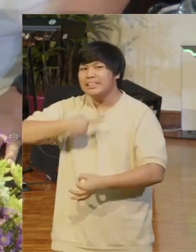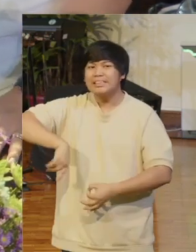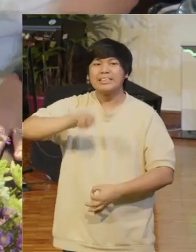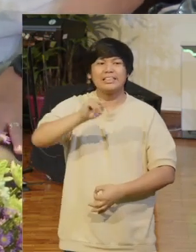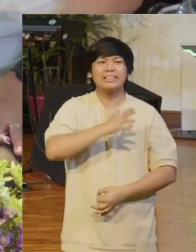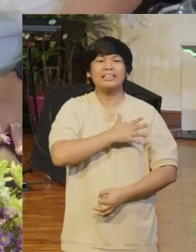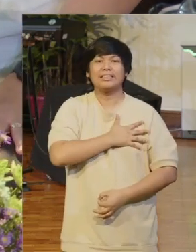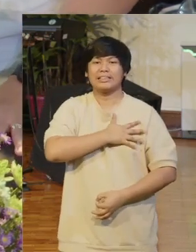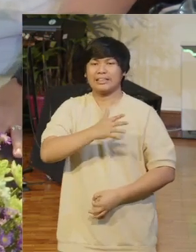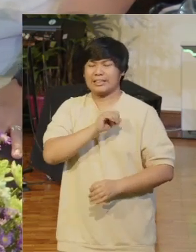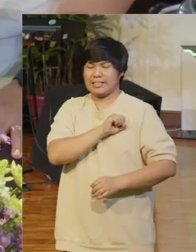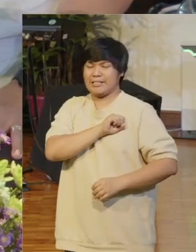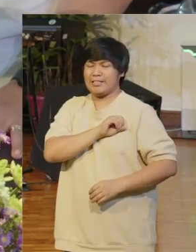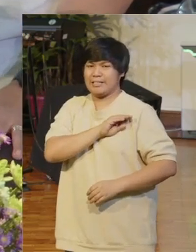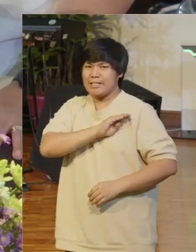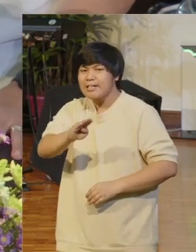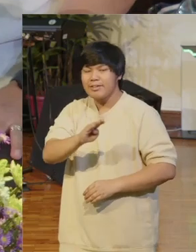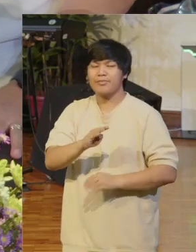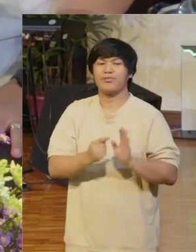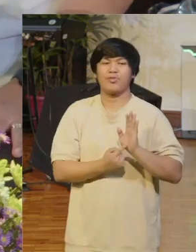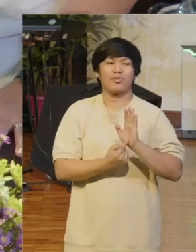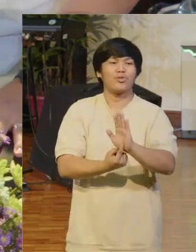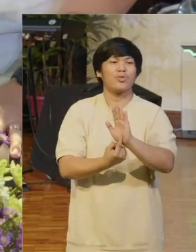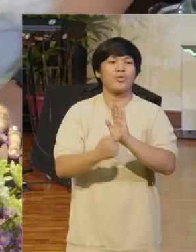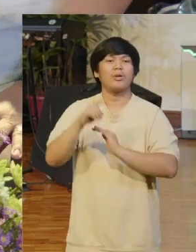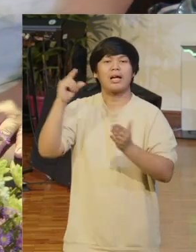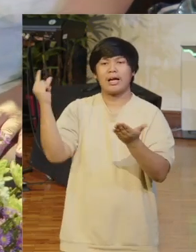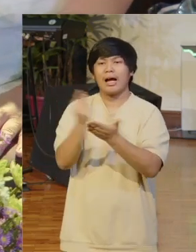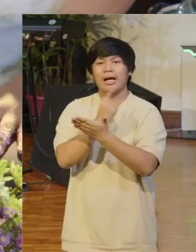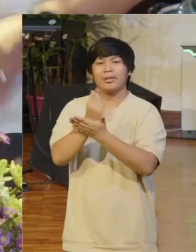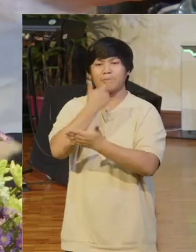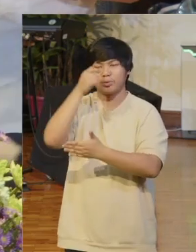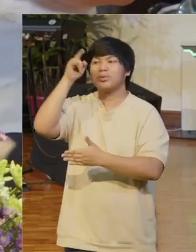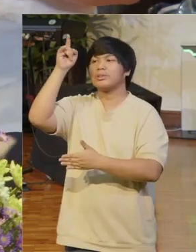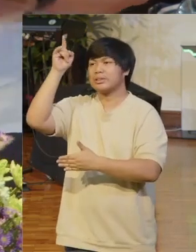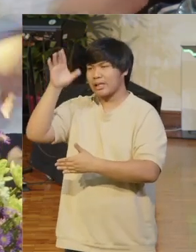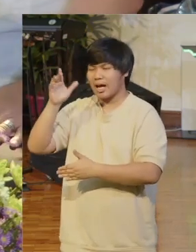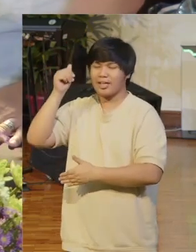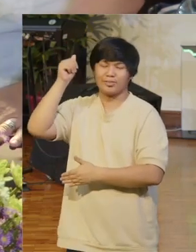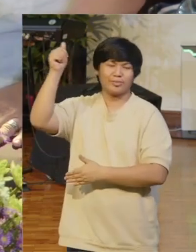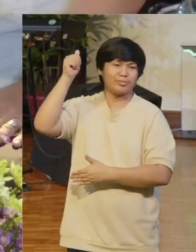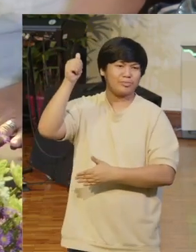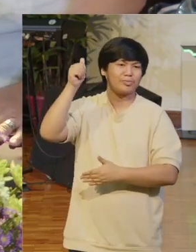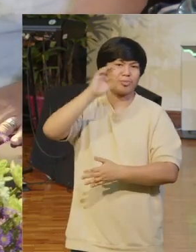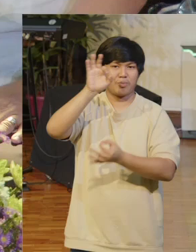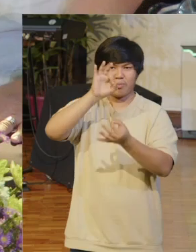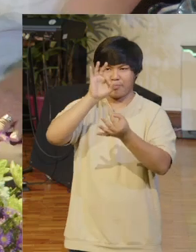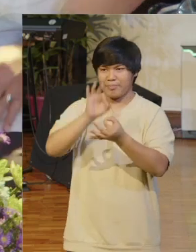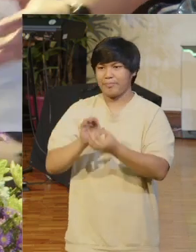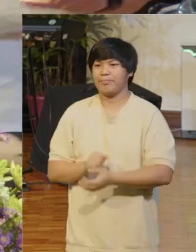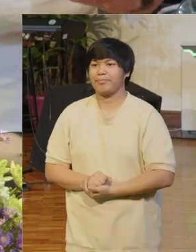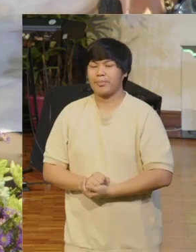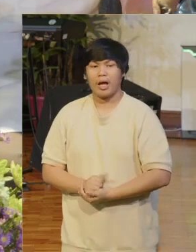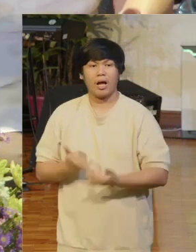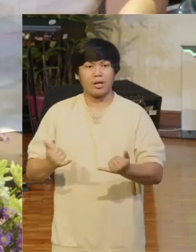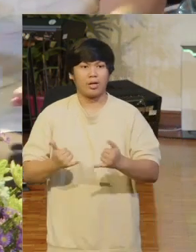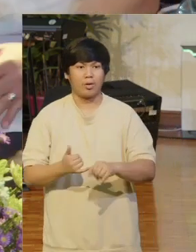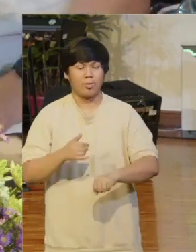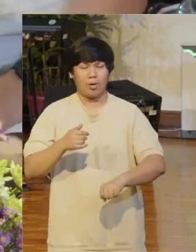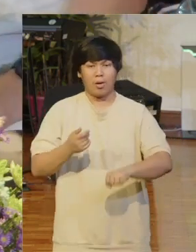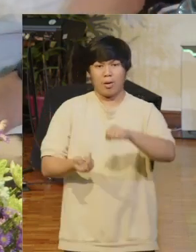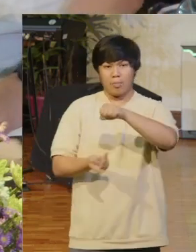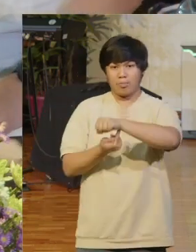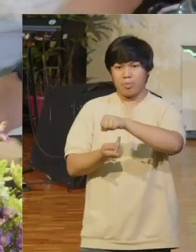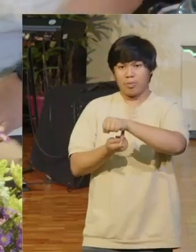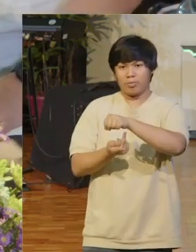na mag-evangelize. 1 Corinthians 3:6-9. I planted, sabi ni Paul, Apollos watered, but God gave